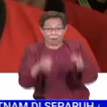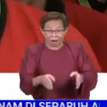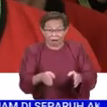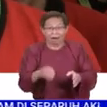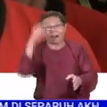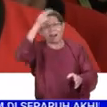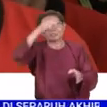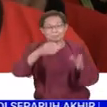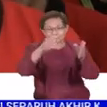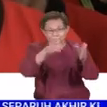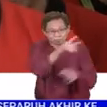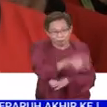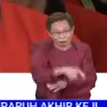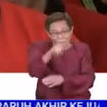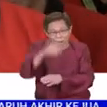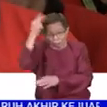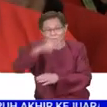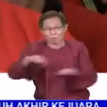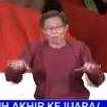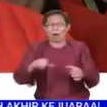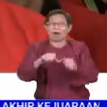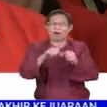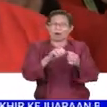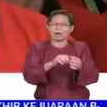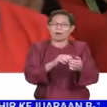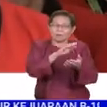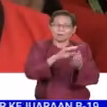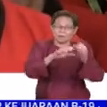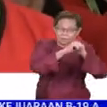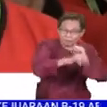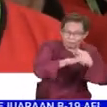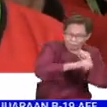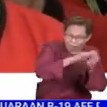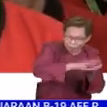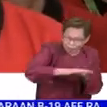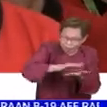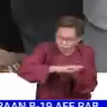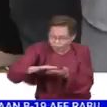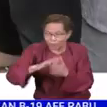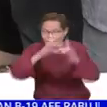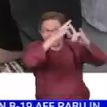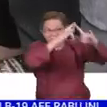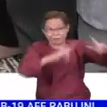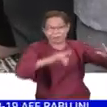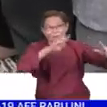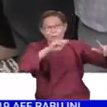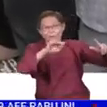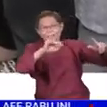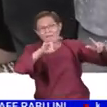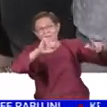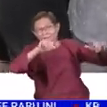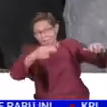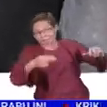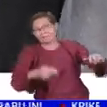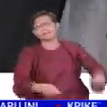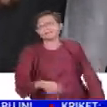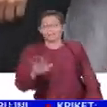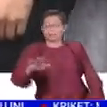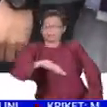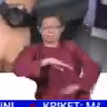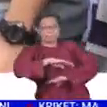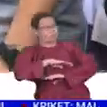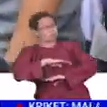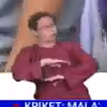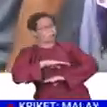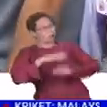juga menjalankan usaha-usaha kempen kebersihan ini di perkhemahan di Mina. Beliau turut berpuas